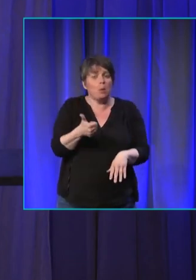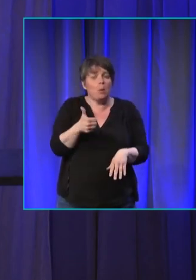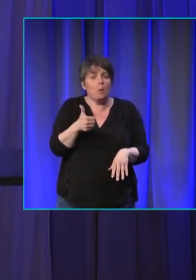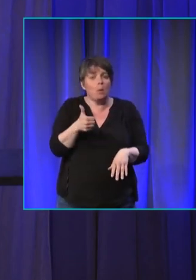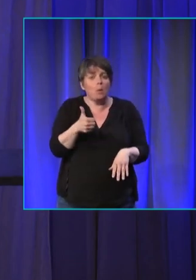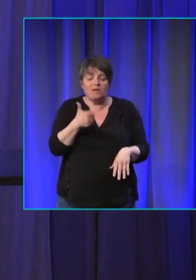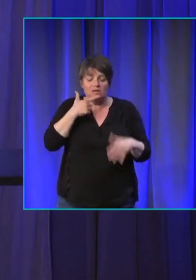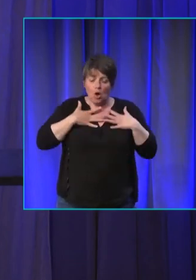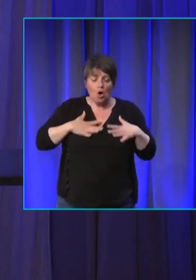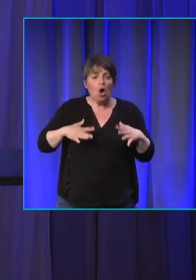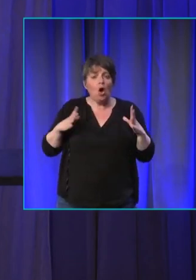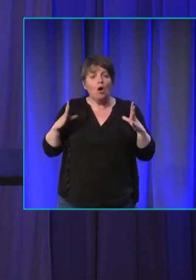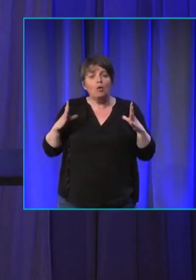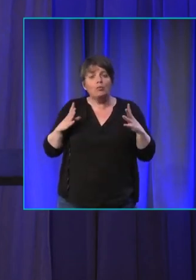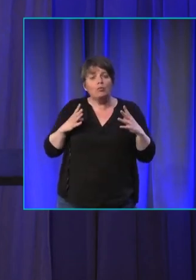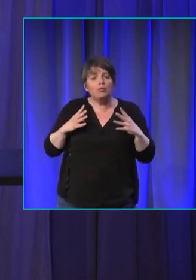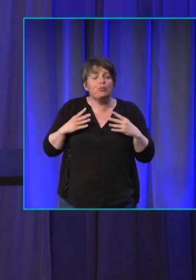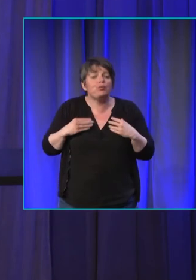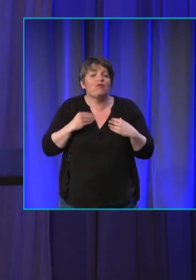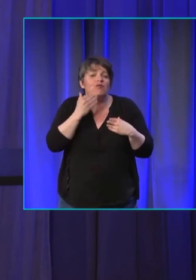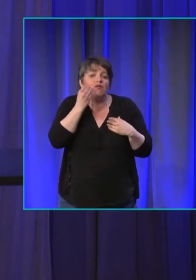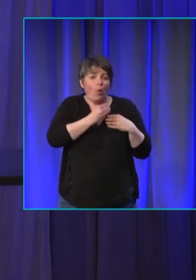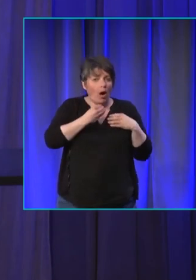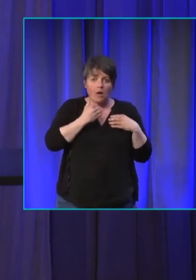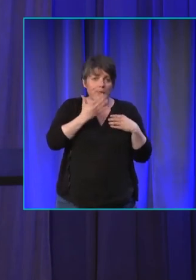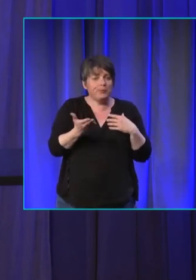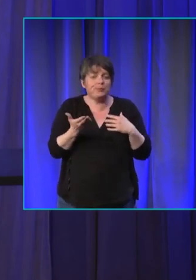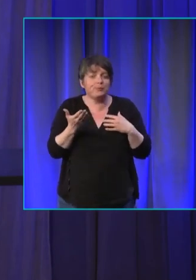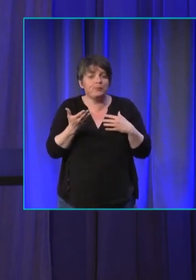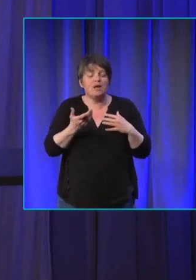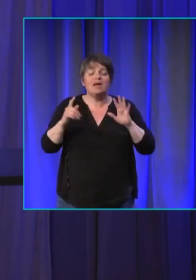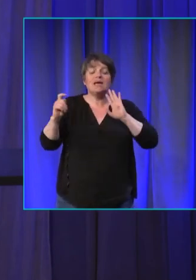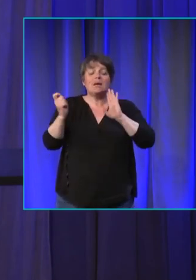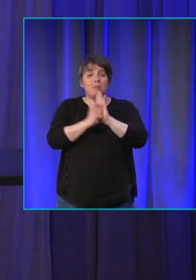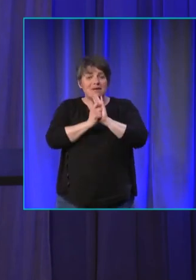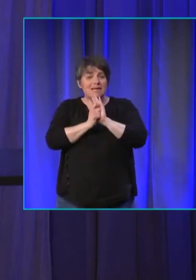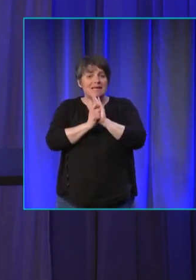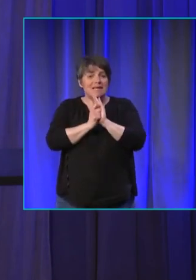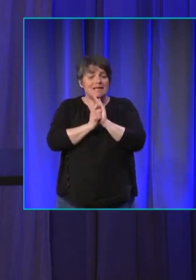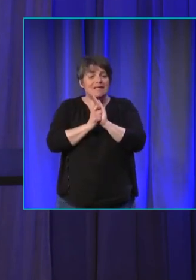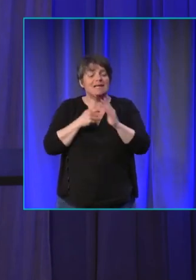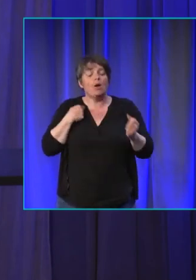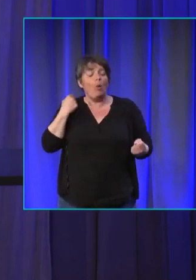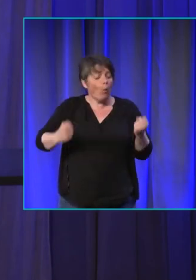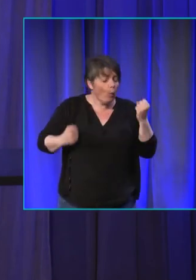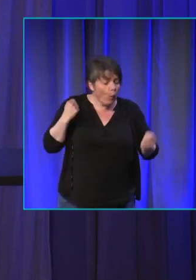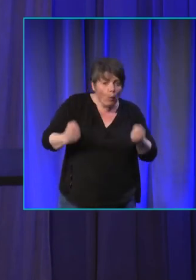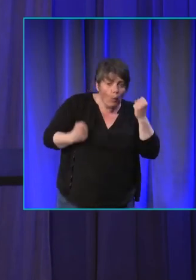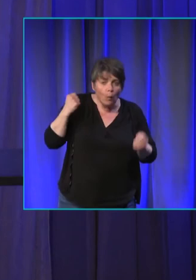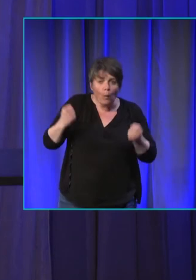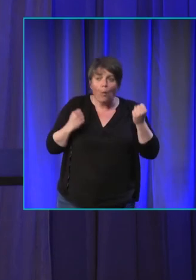ne refroidirez pas le corps. Donc attention, lorsque vous faites des efforts avec une température élevée et